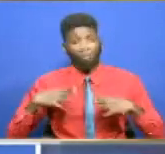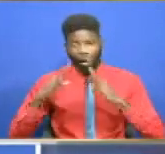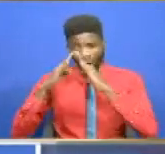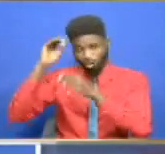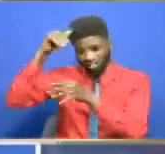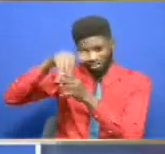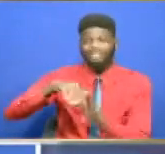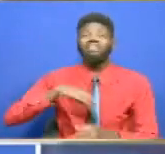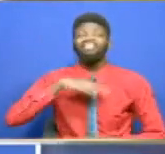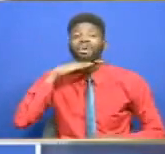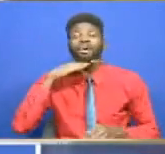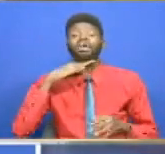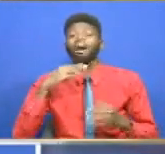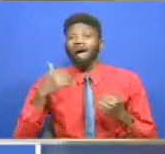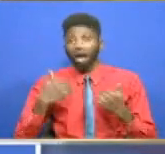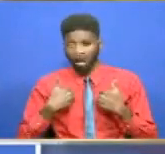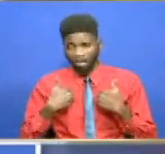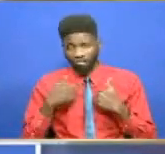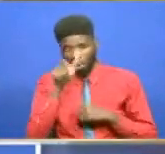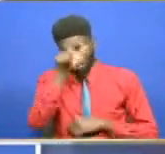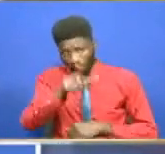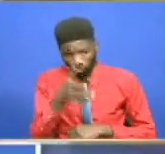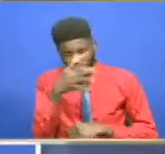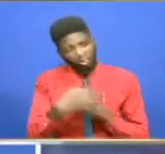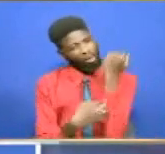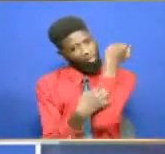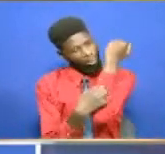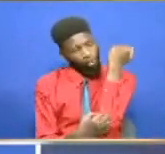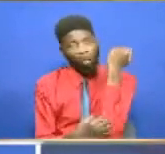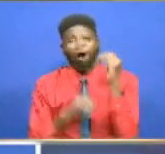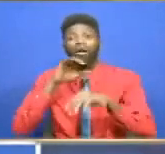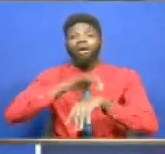Kuna maskini, kuna yule mtu hata hawezi pata shilingi